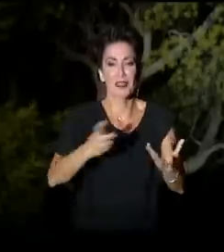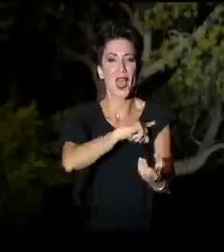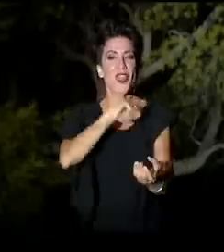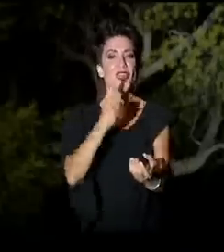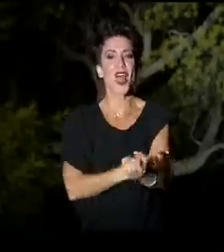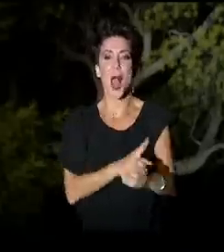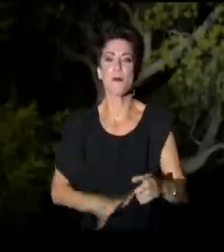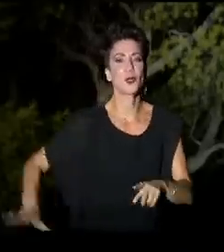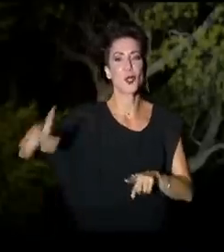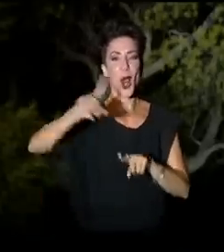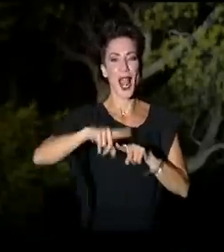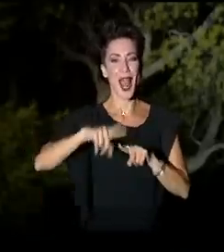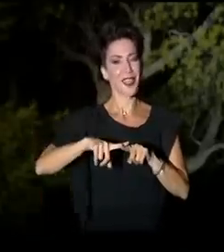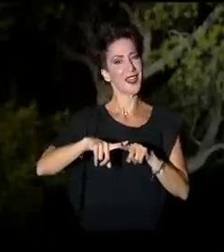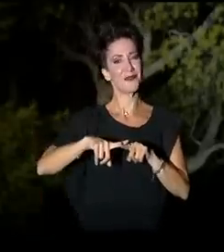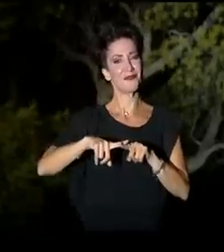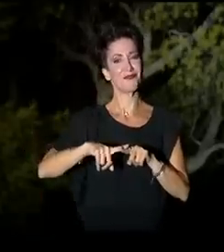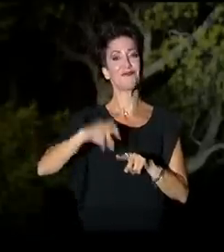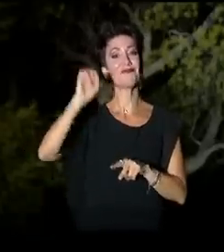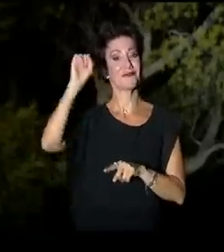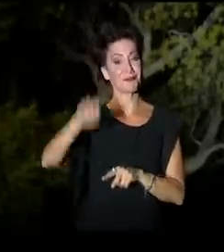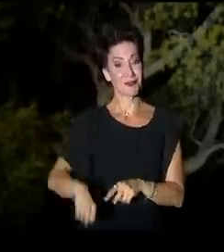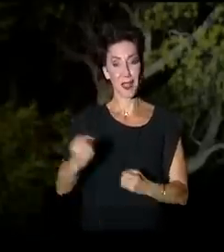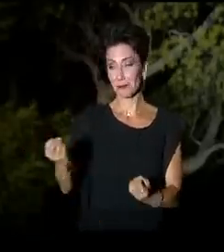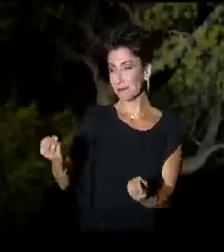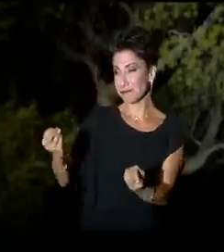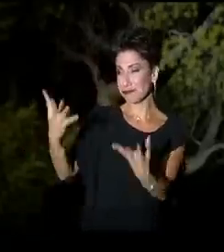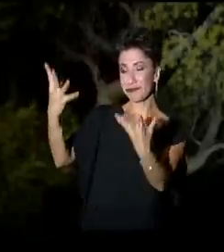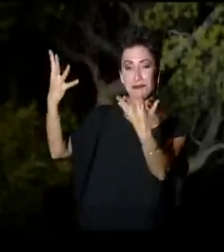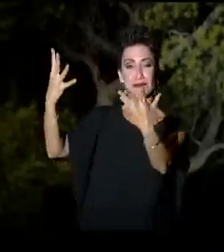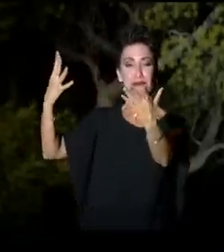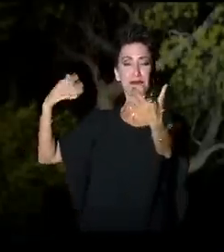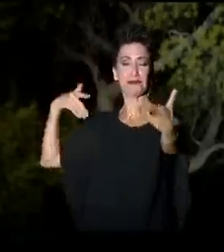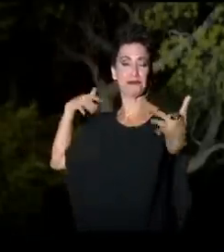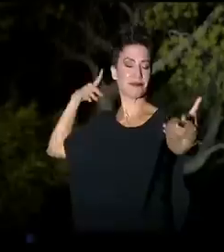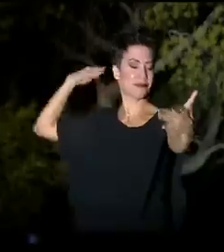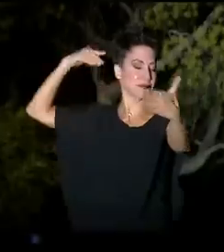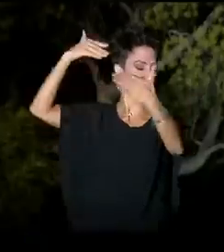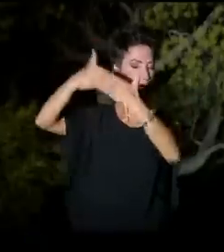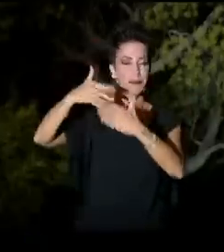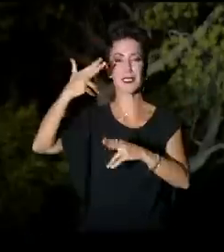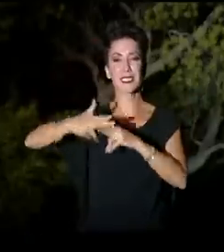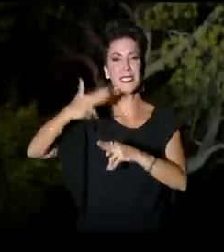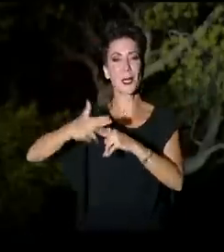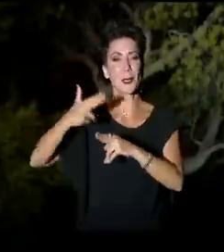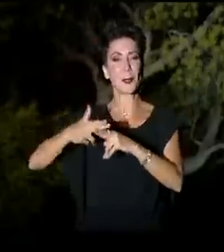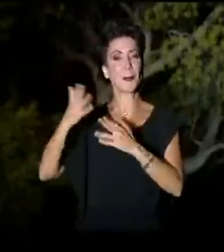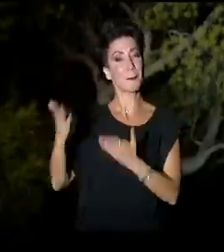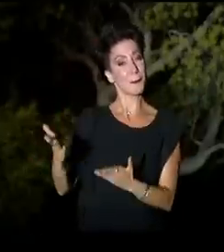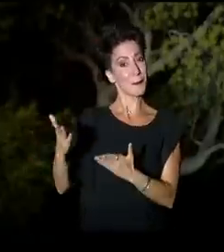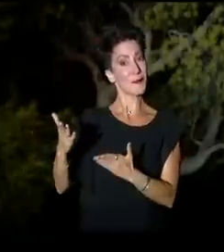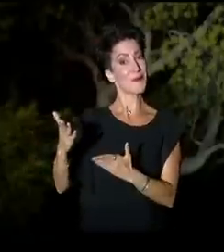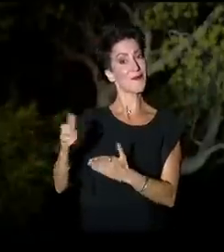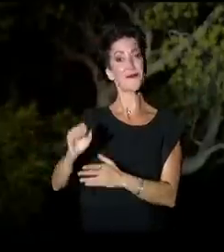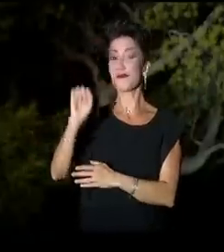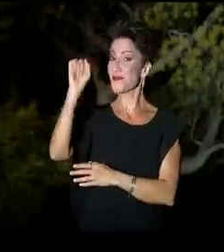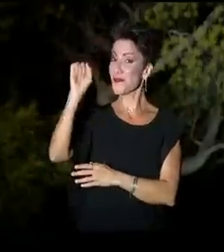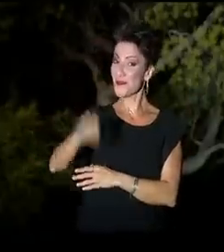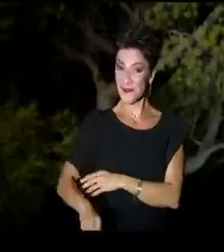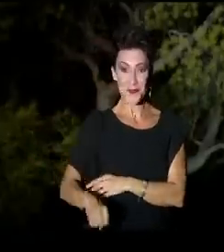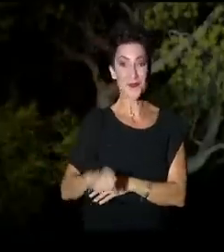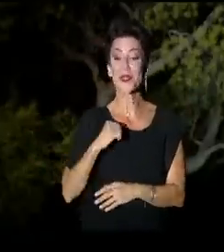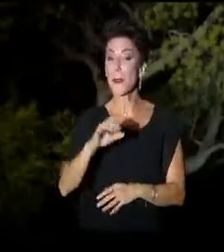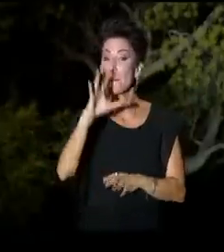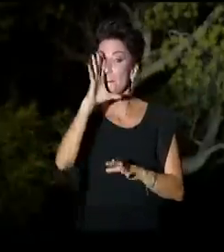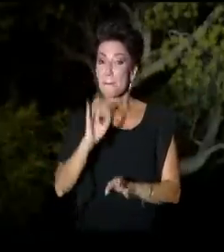της, φωτίζουμε τις διαχρονικές αξίες της. «Let there be light», said Liberty,